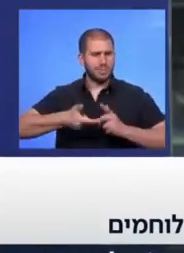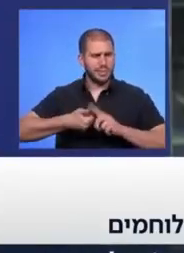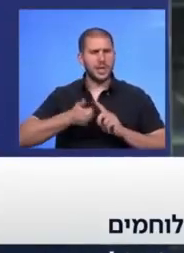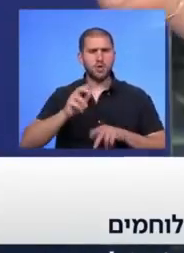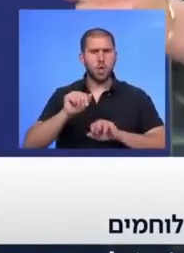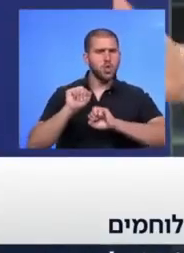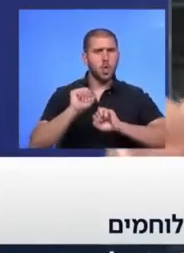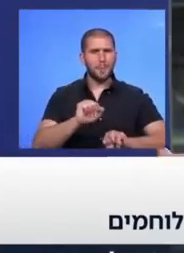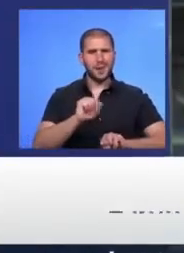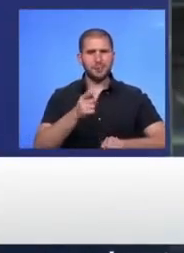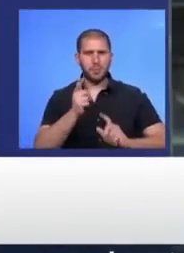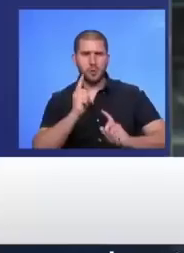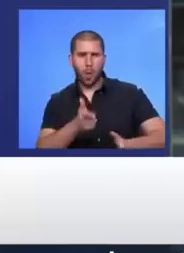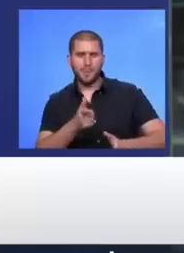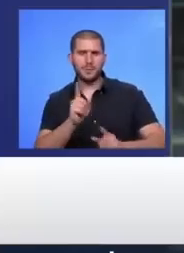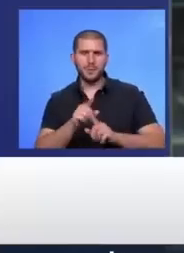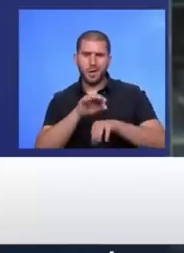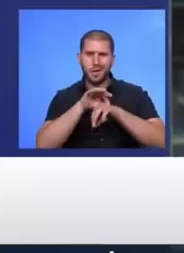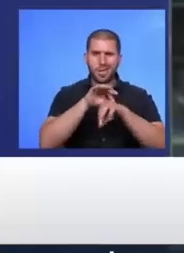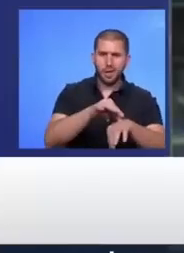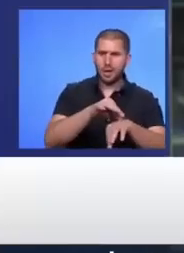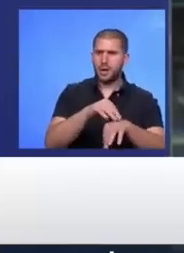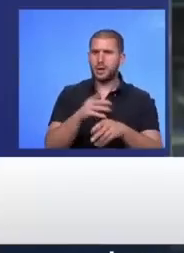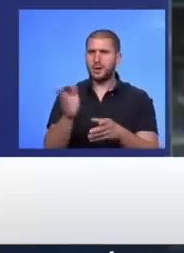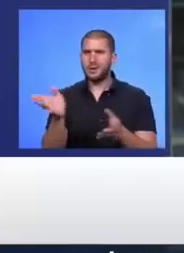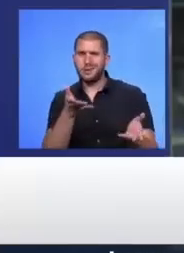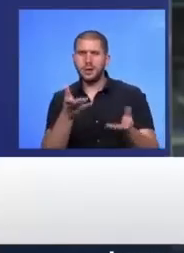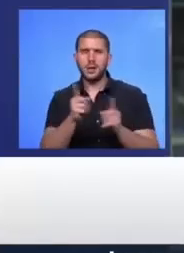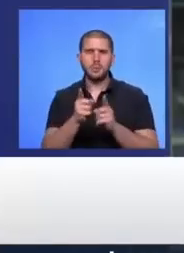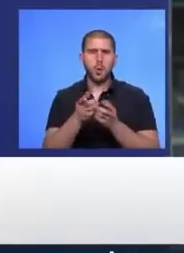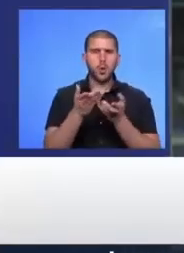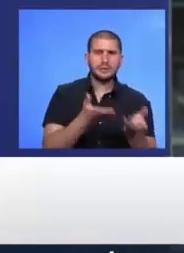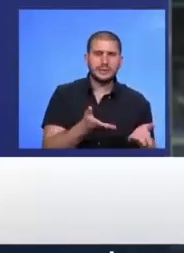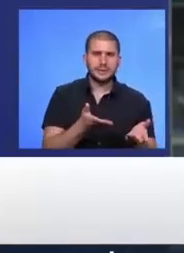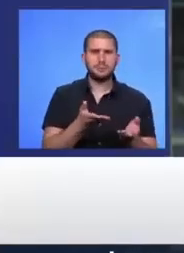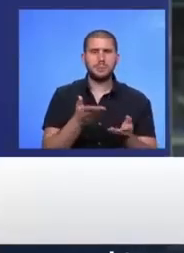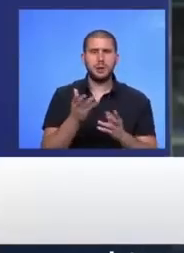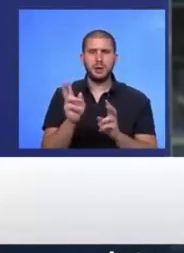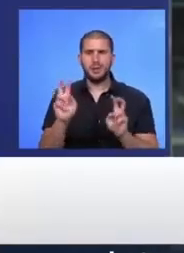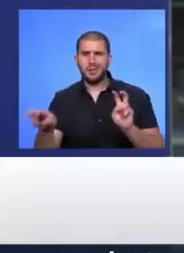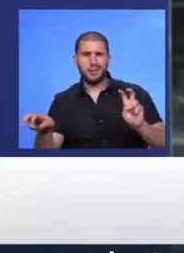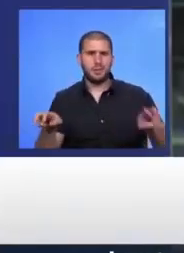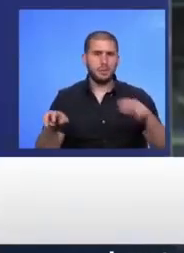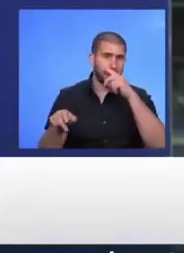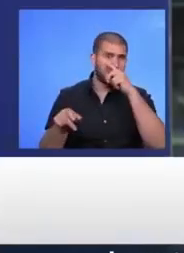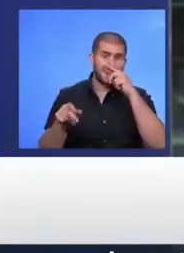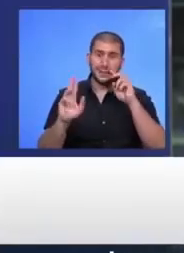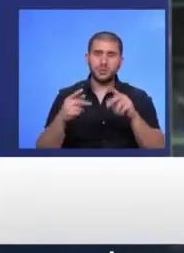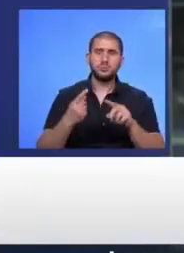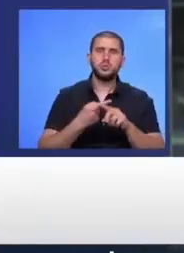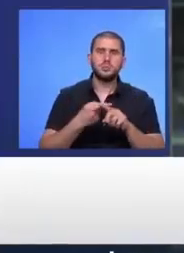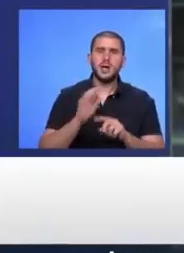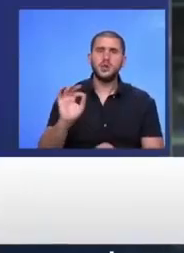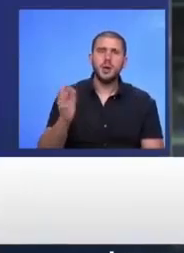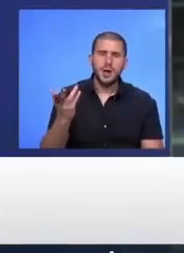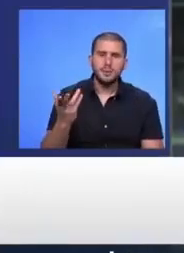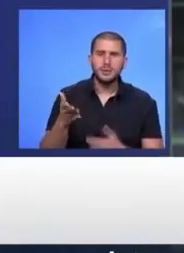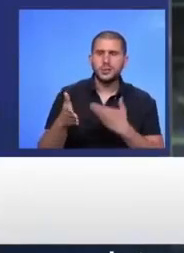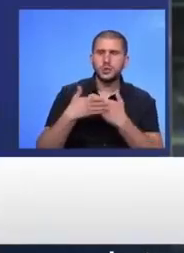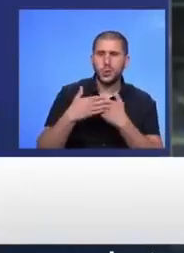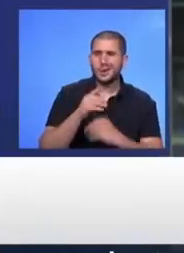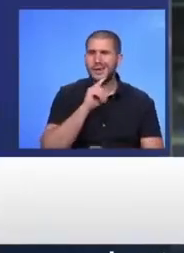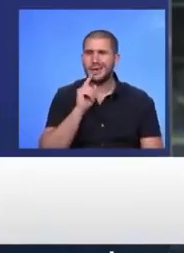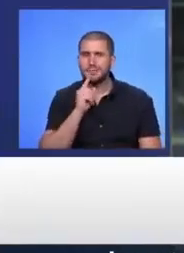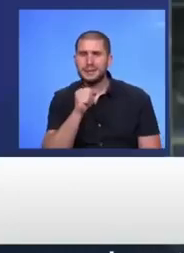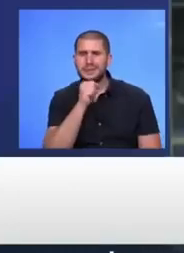לחימה, אלה שמסיעים, אלה שמאהבים, אלה שמחמם זה, אלה שעוזרים להוריד לפה. יש את הבני משפחה שלהם, אשתו, אמא שלו,